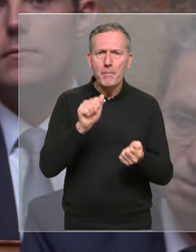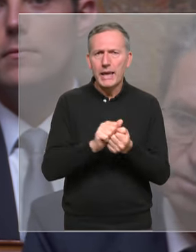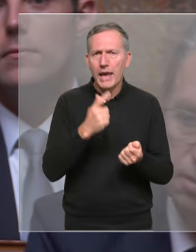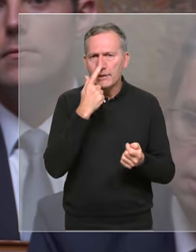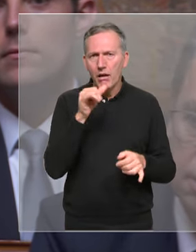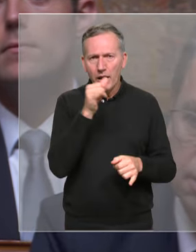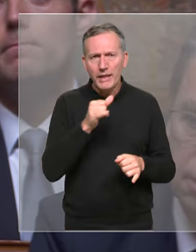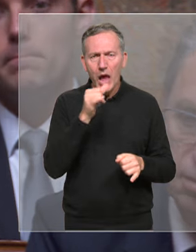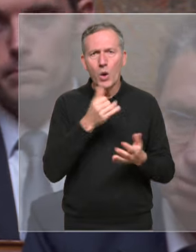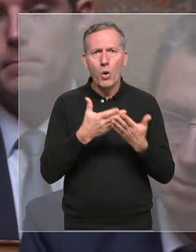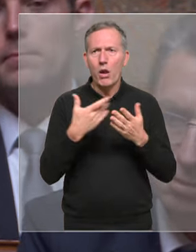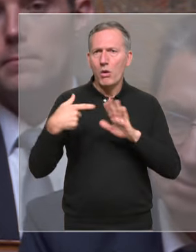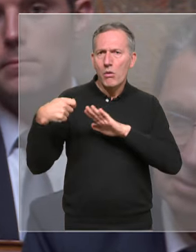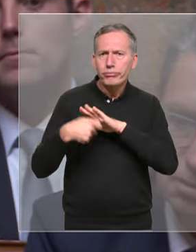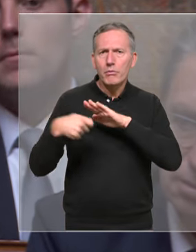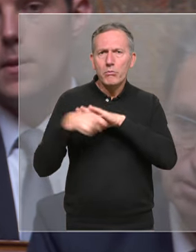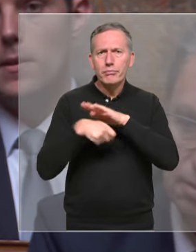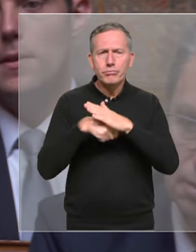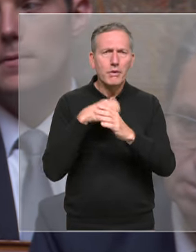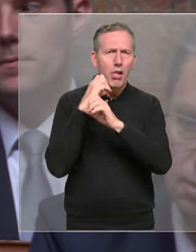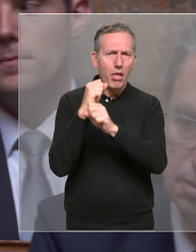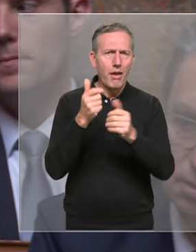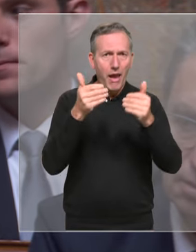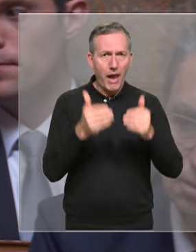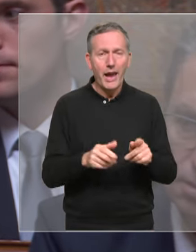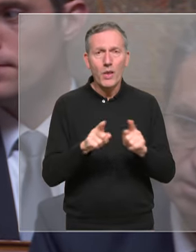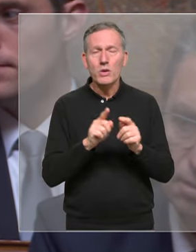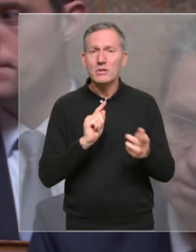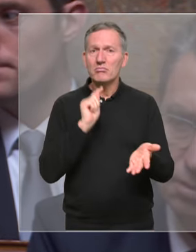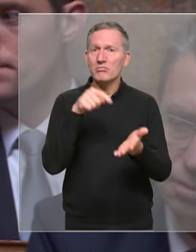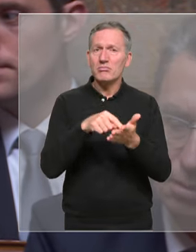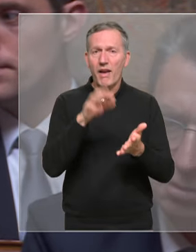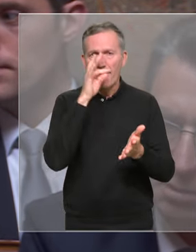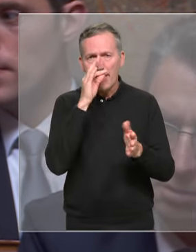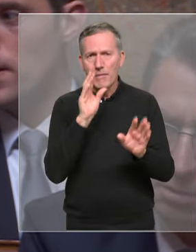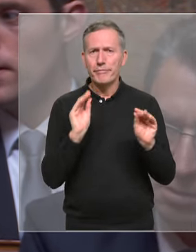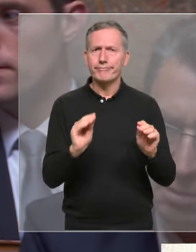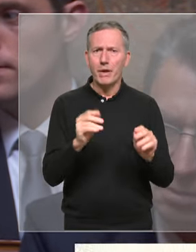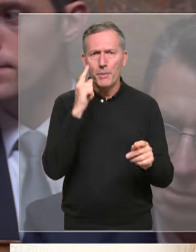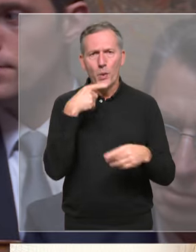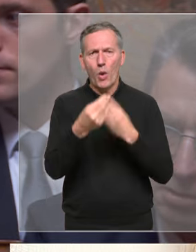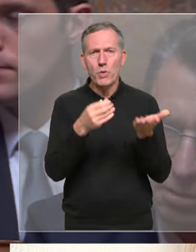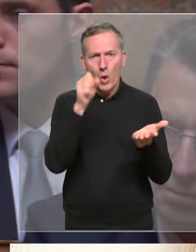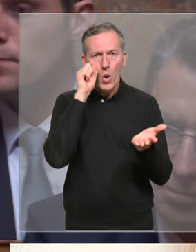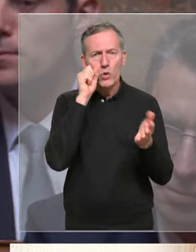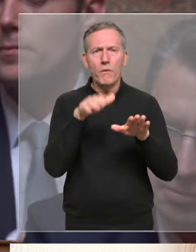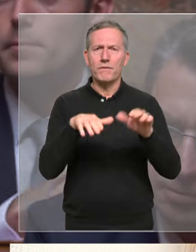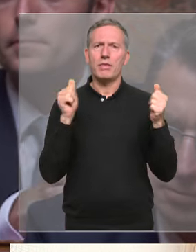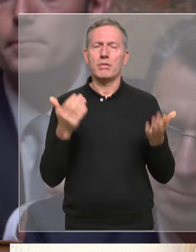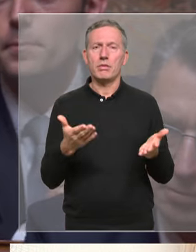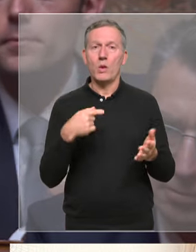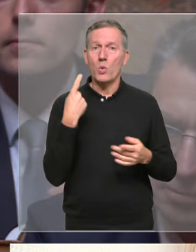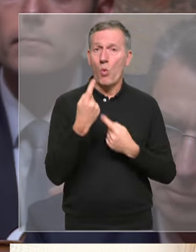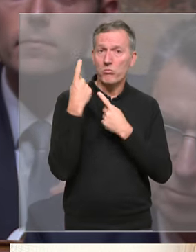être dépendants des nombreuses subventions et sans que l'on vienne dans leur ferme leur donner des leçons. Les revendications légitimes de nos paysans ont